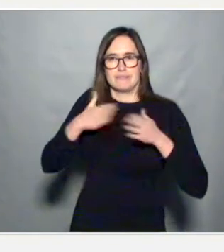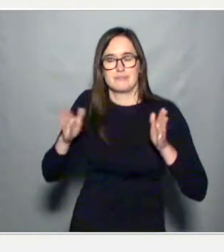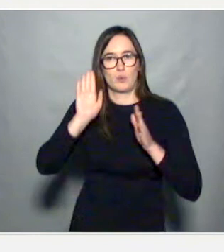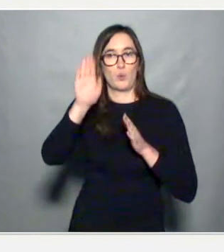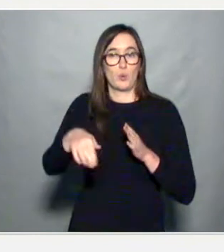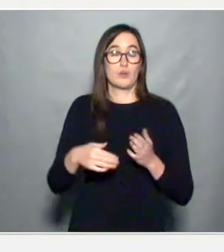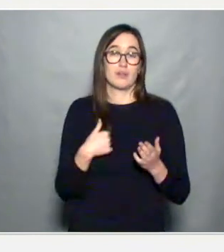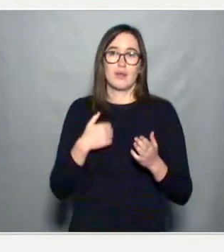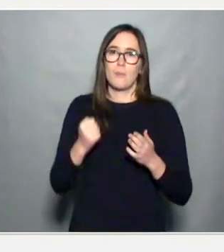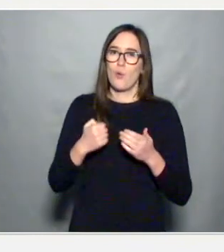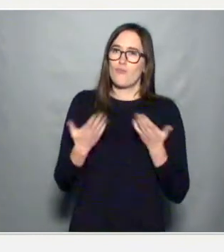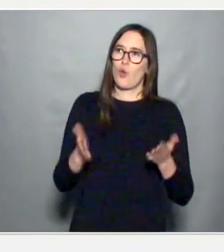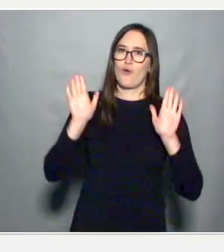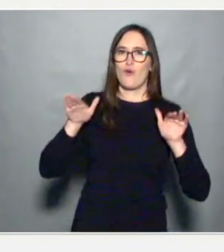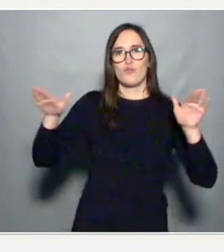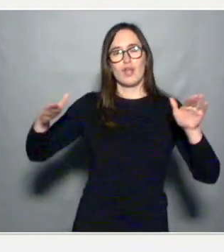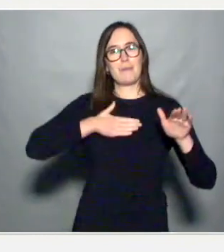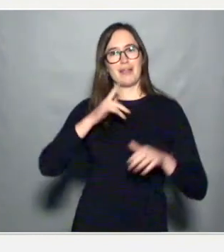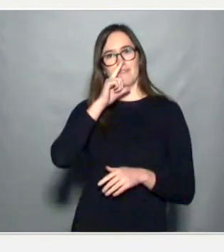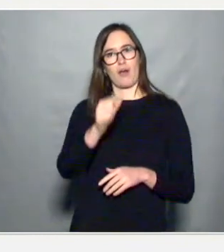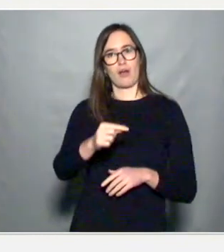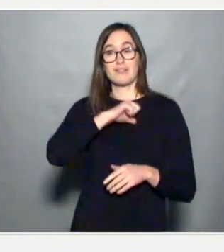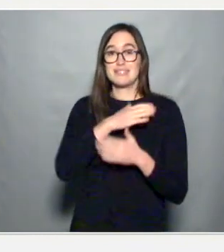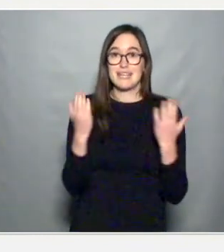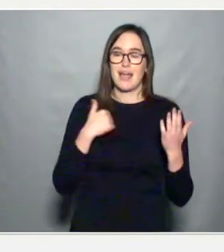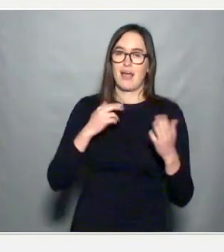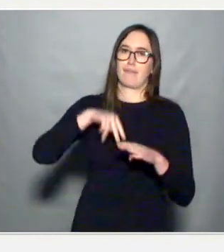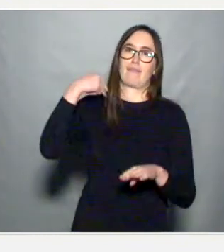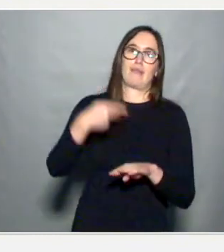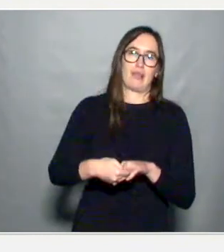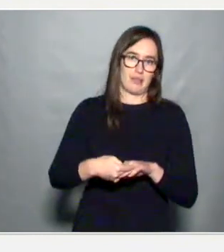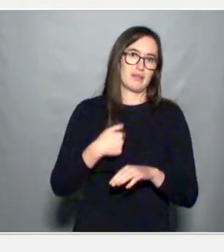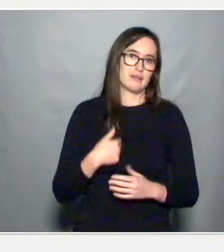Jag måste få flyga fritt i min egen fart, annars faller jag helt.